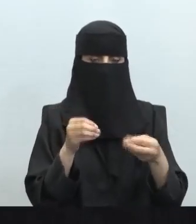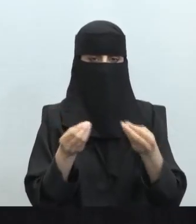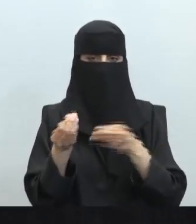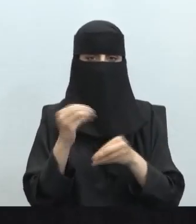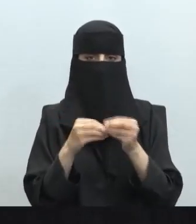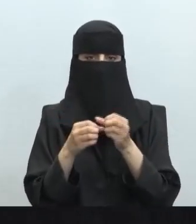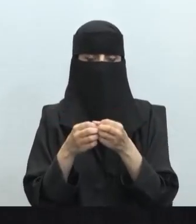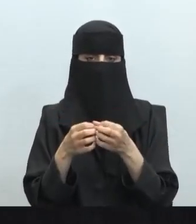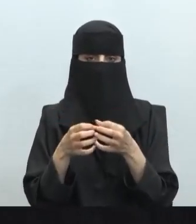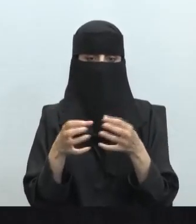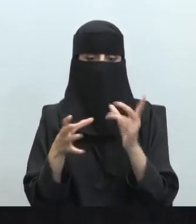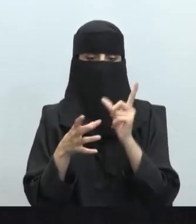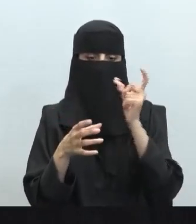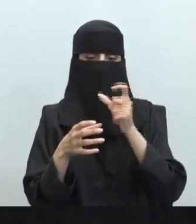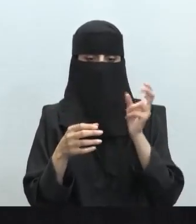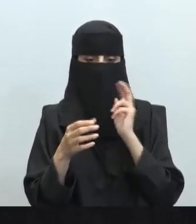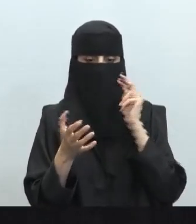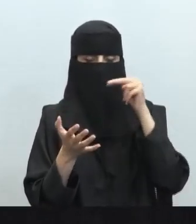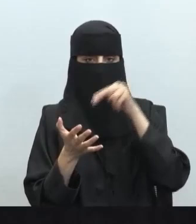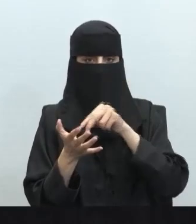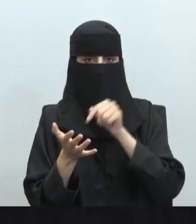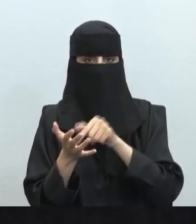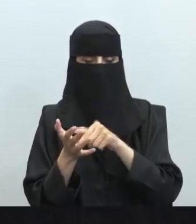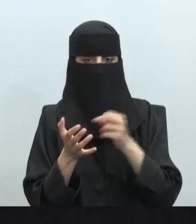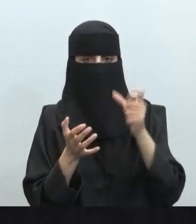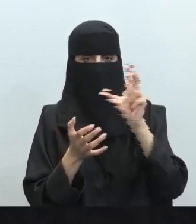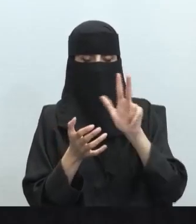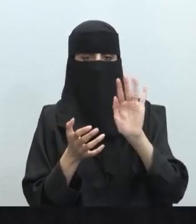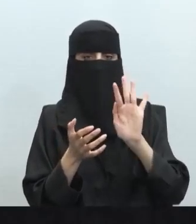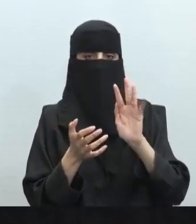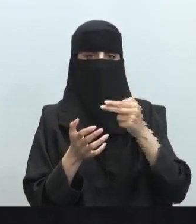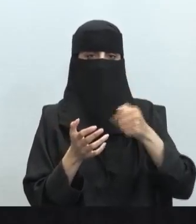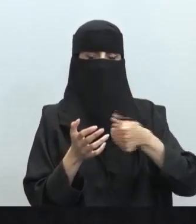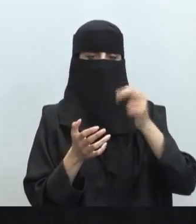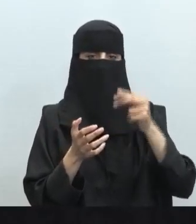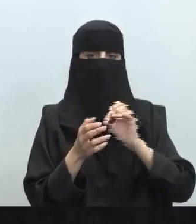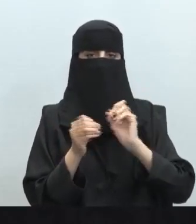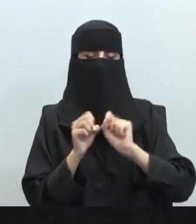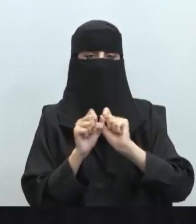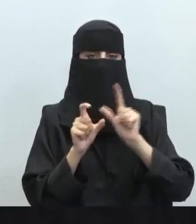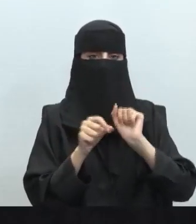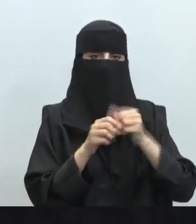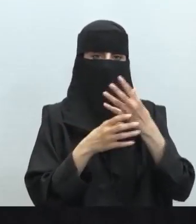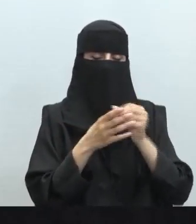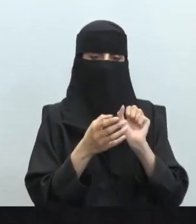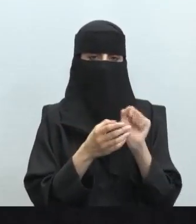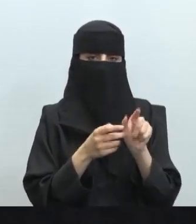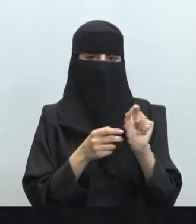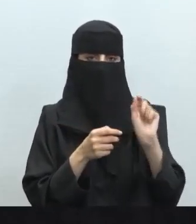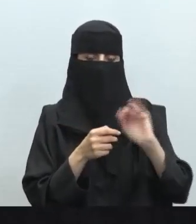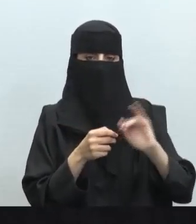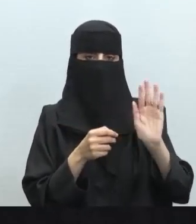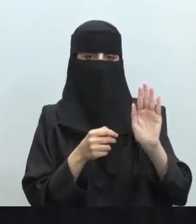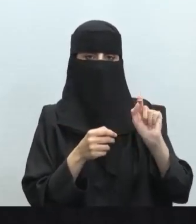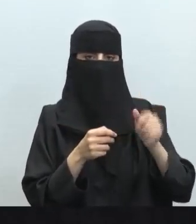الجديده لكن العلماء شاهدوا ان الاشعاع ظهر في الفيروسات التي حقنت بمادتها الوراثيه بالفوسفات المشع